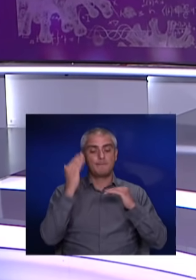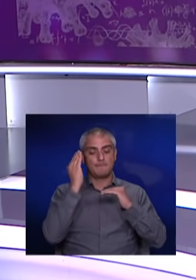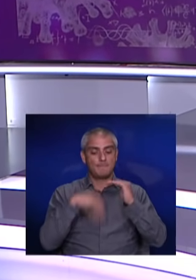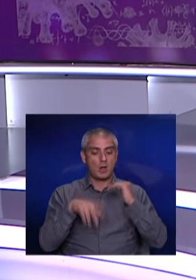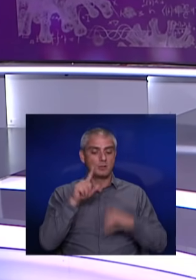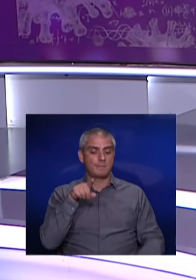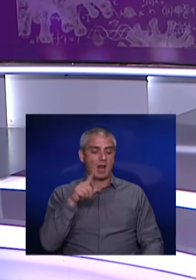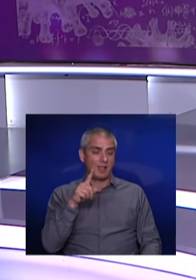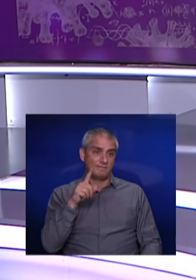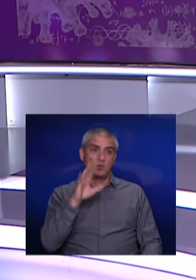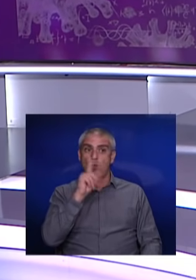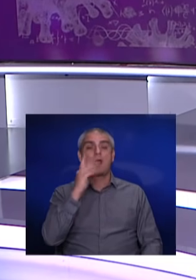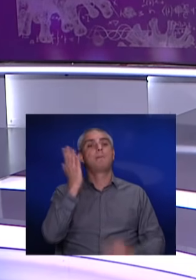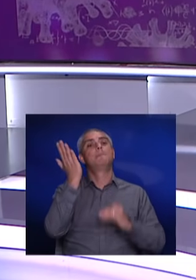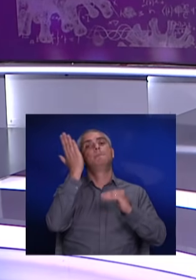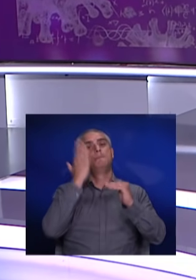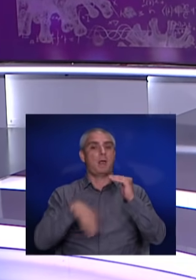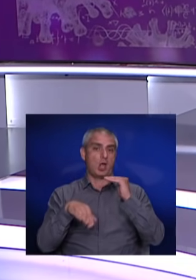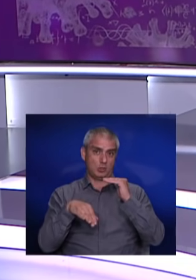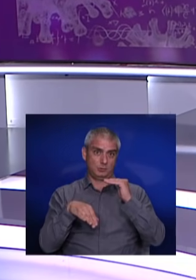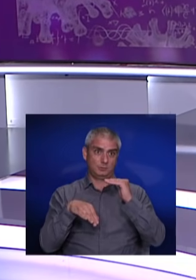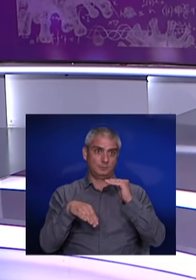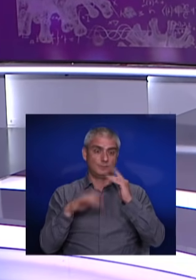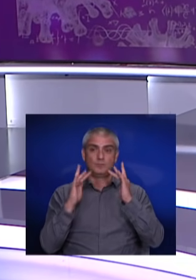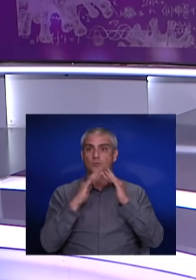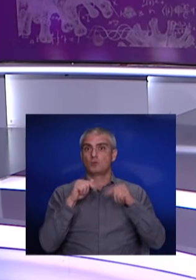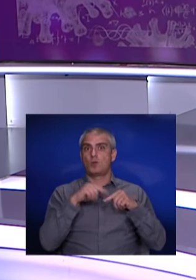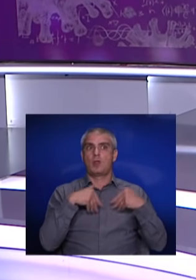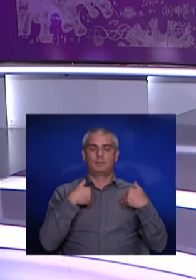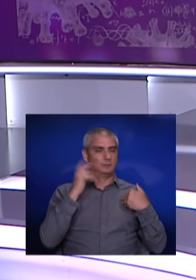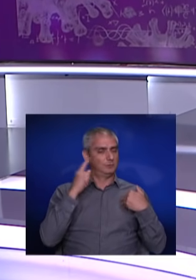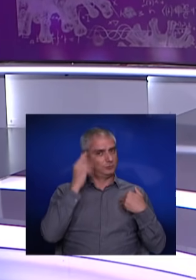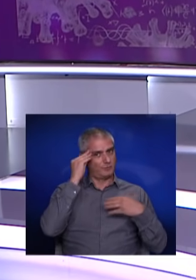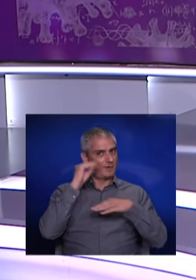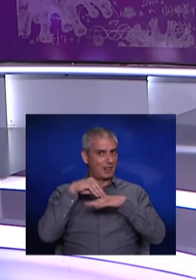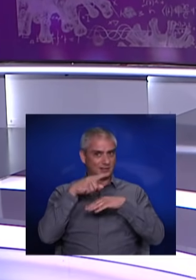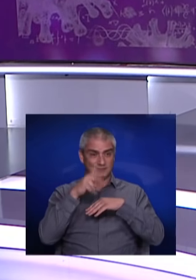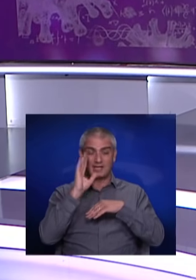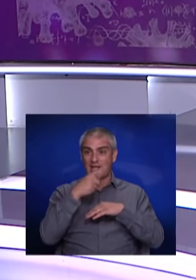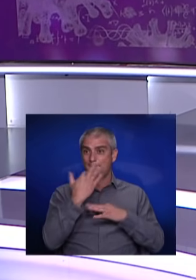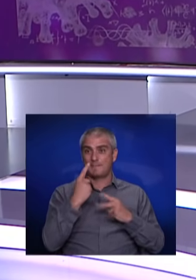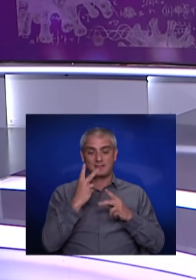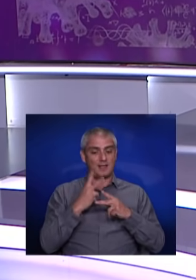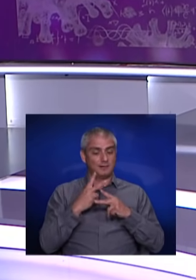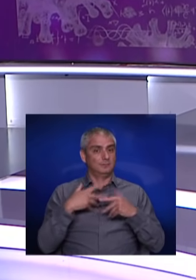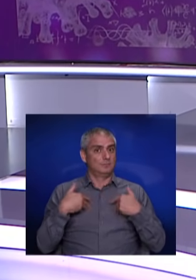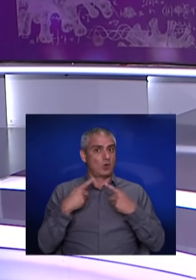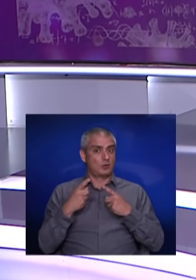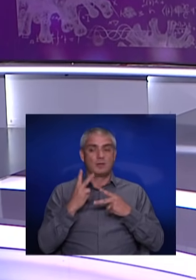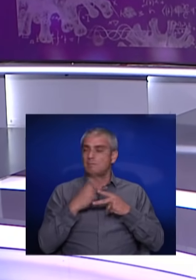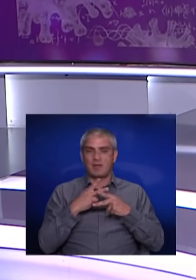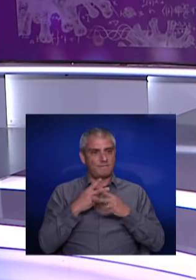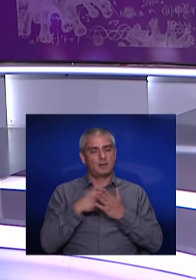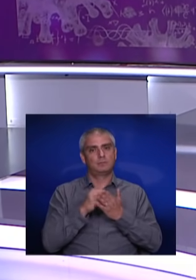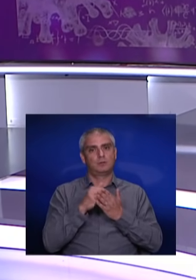לכ-1,000, ואולי אפילו פחות מכך. ואל מול האופטימיות חשוב גם להזכיר שגם כשהמגמות מעודדות, המגפה